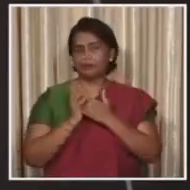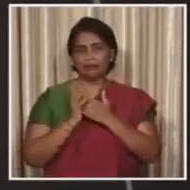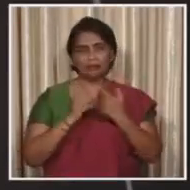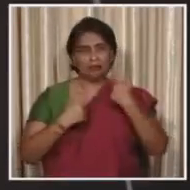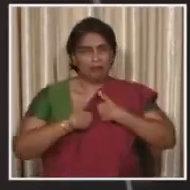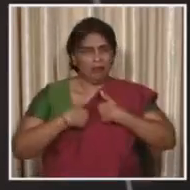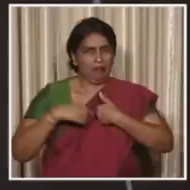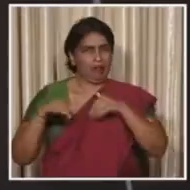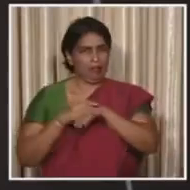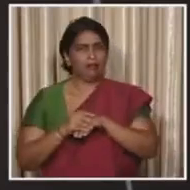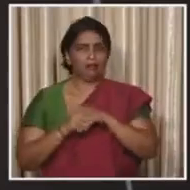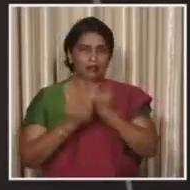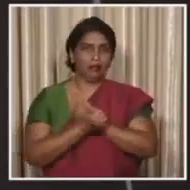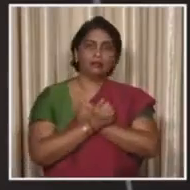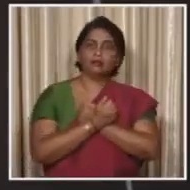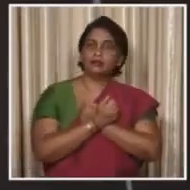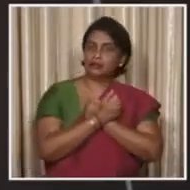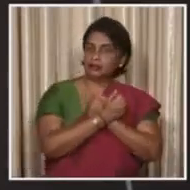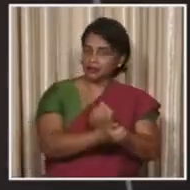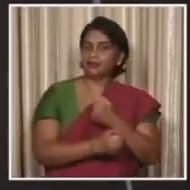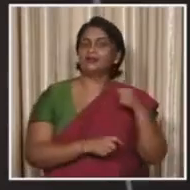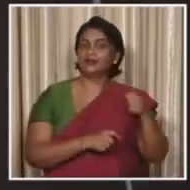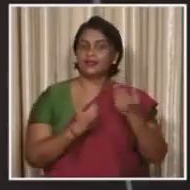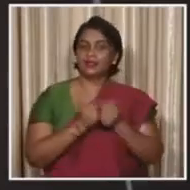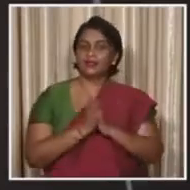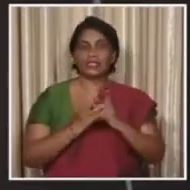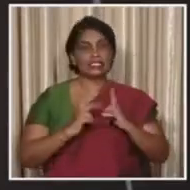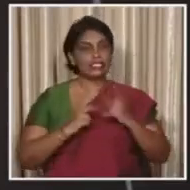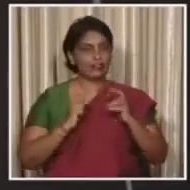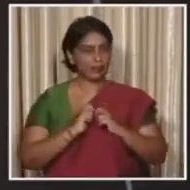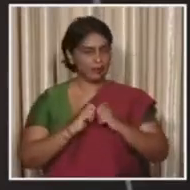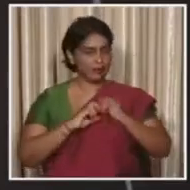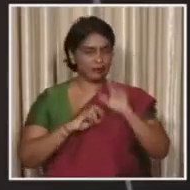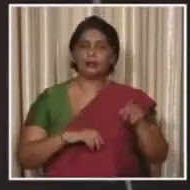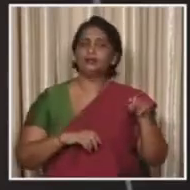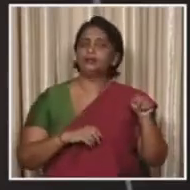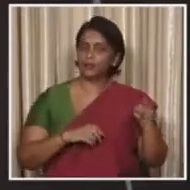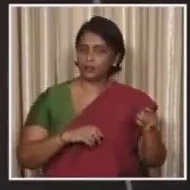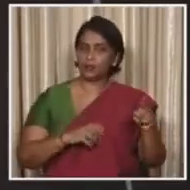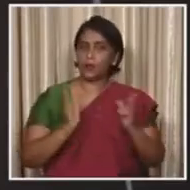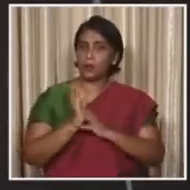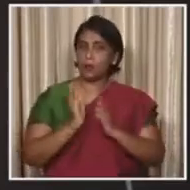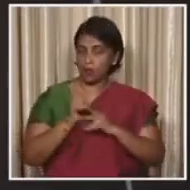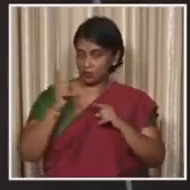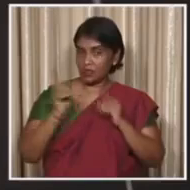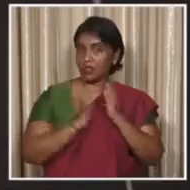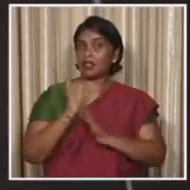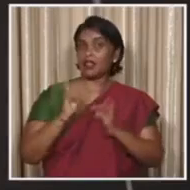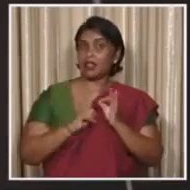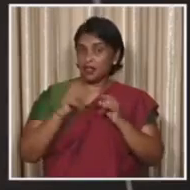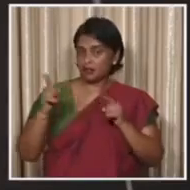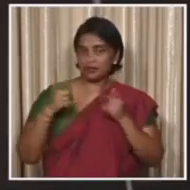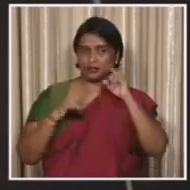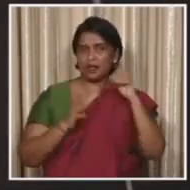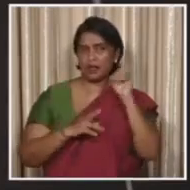පටලවලලා මාව එක්කෝ රිමාන්ඩ්ගත කරන්න එහෙම නැත්නම් මගේ ජීවිතයට හානියක් කරන්න මනුෂ්‍ය නානයක්කාර ඇමතිවරයාටයි මන්